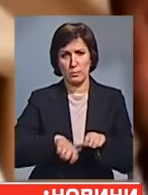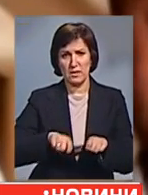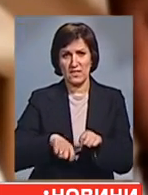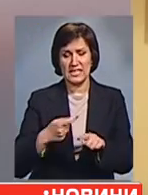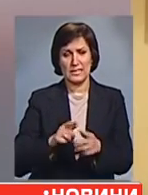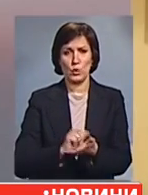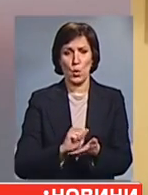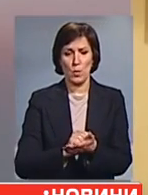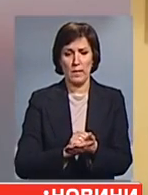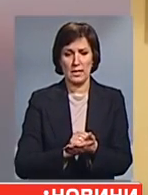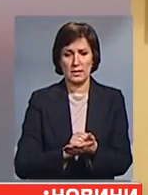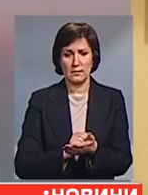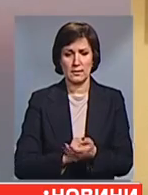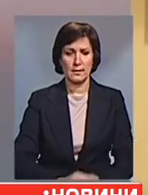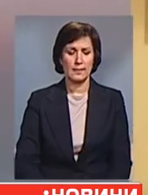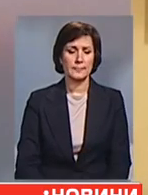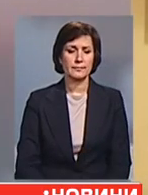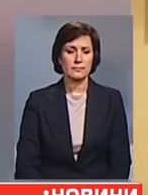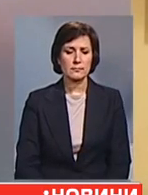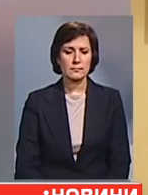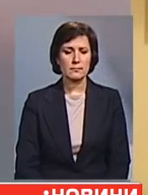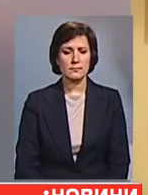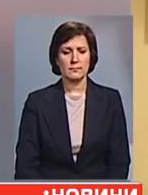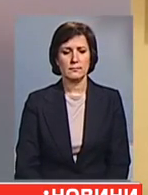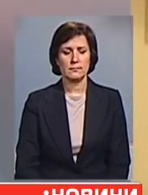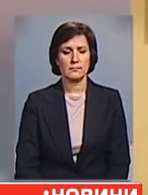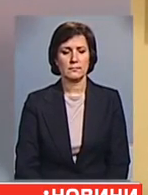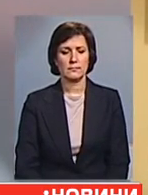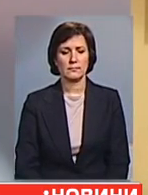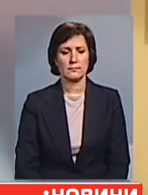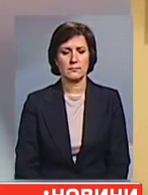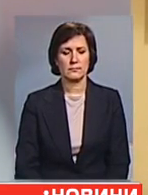перевірити ці документи. Яна Танчак, Вікторія Пластун та Андрій Машляковський. Новини на Першому.